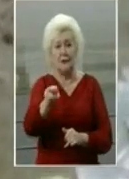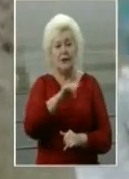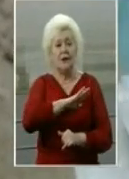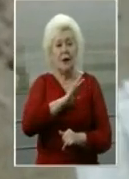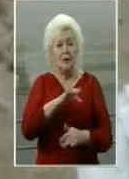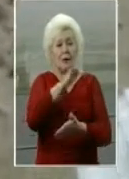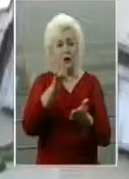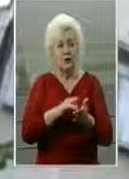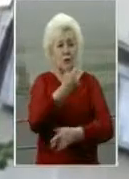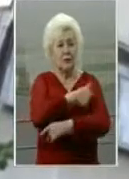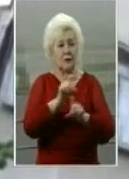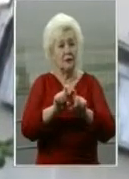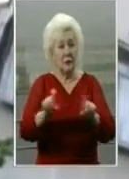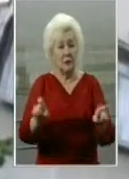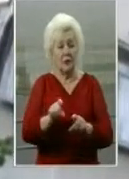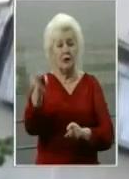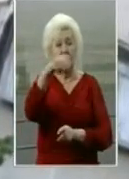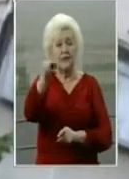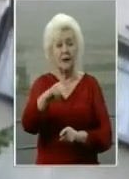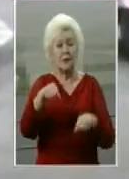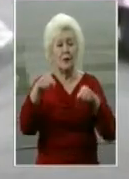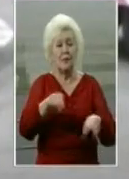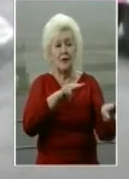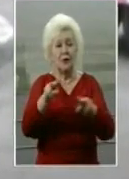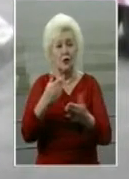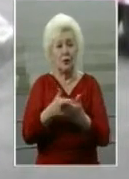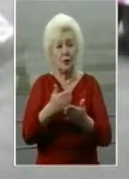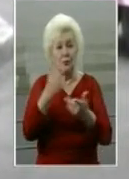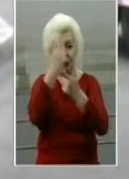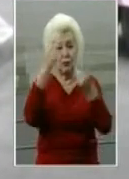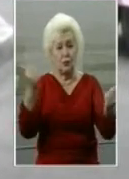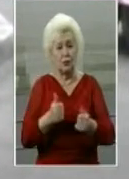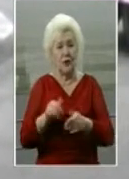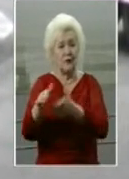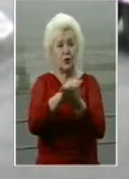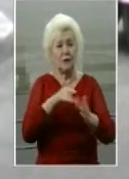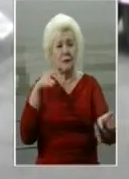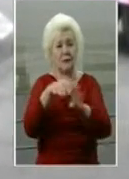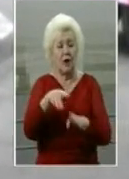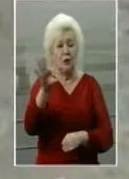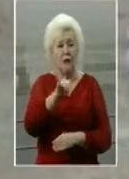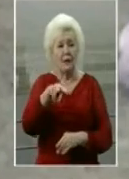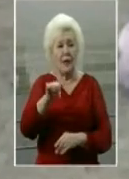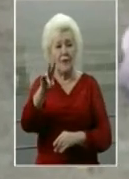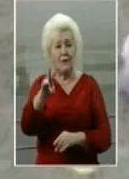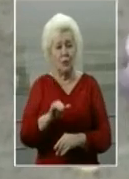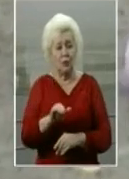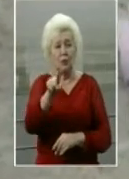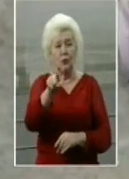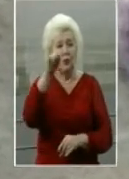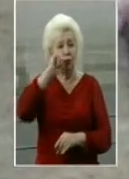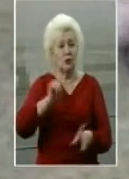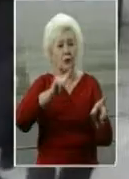померла в столичній лікарні. У грудні правоохоронці оголосили підозру в організації нападу Олексієві Левіну. Той з